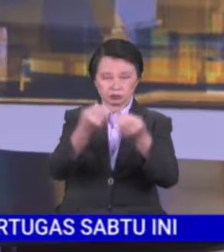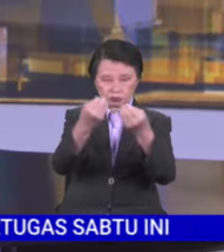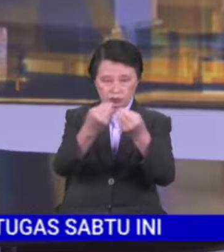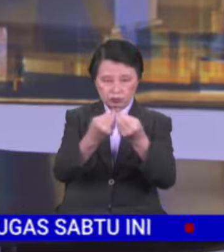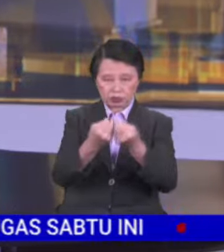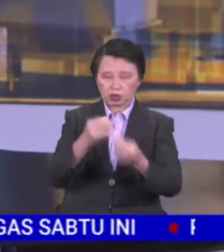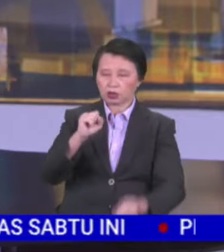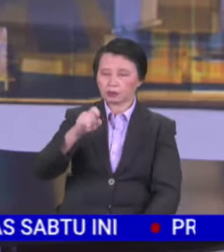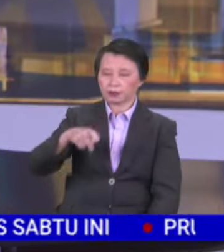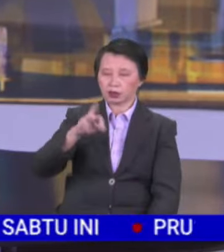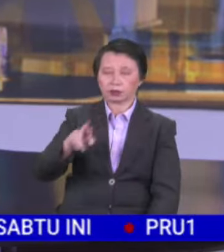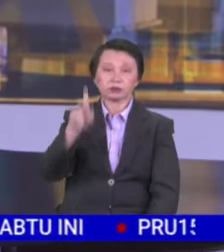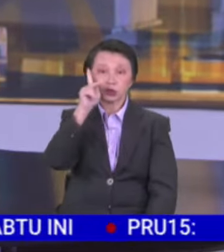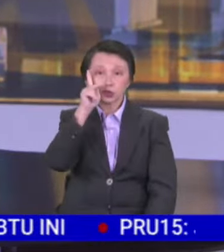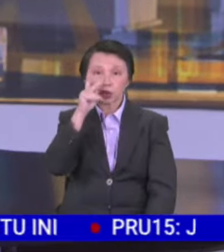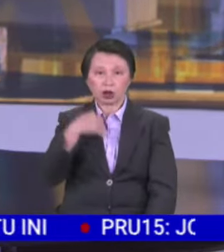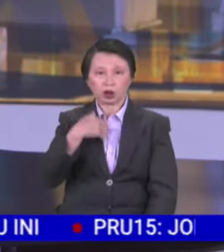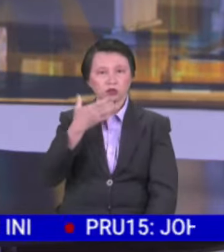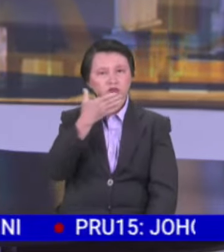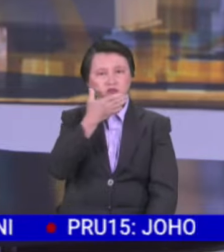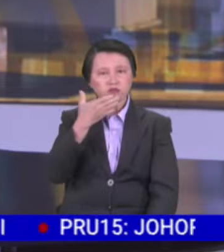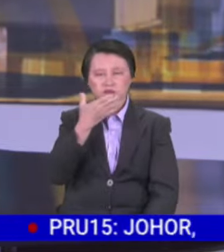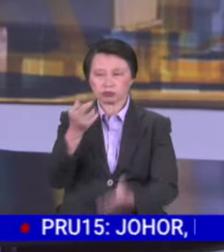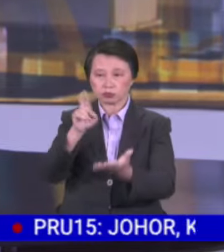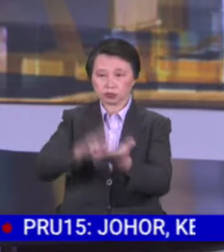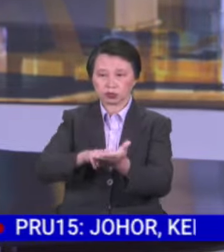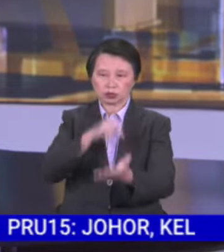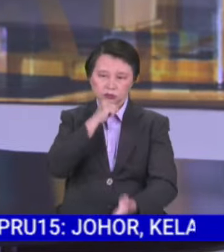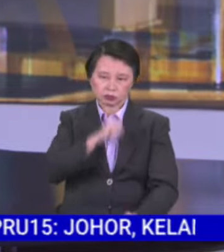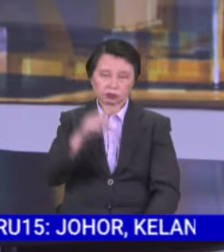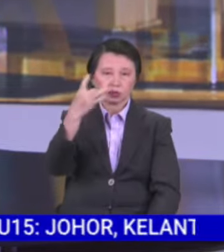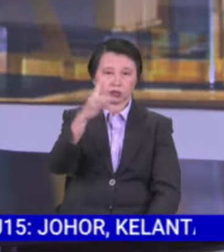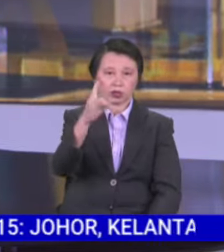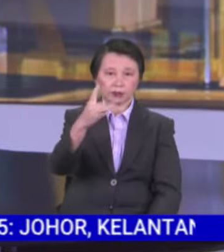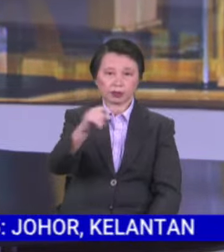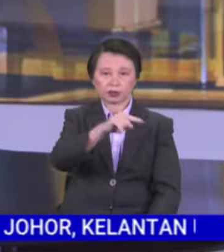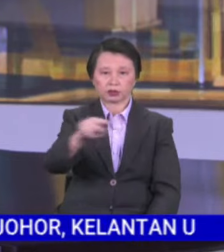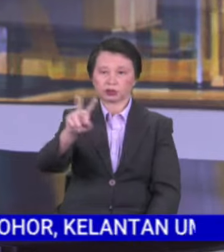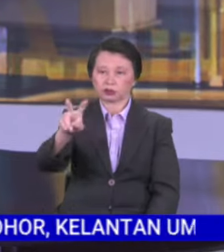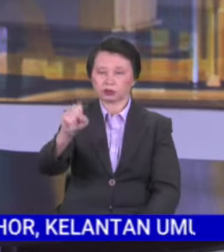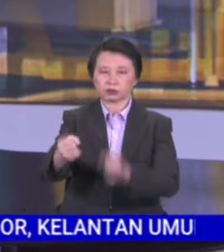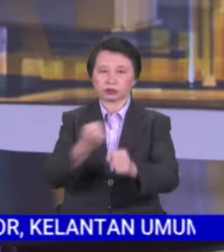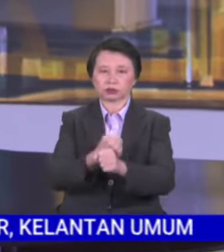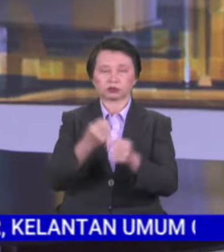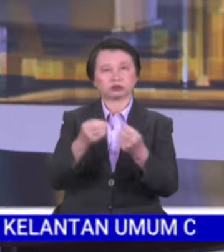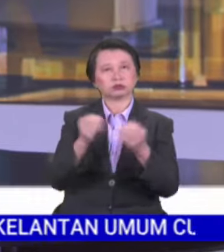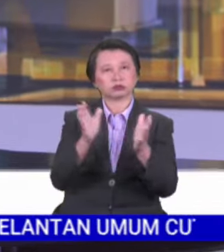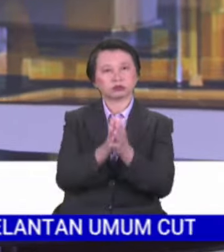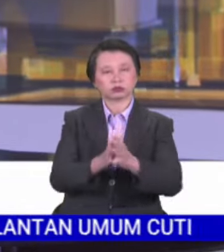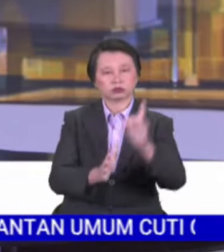statistik SPR, Kedah mempunyai pengundi muda berdaftar berusia 18 hingga 20 tahun berjumlah